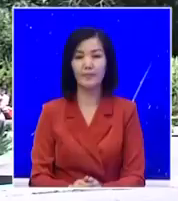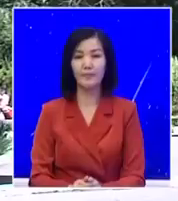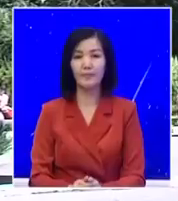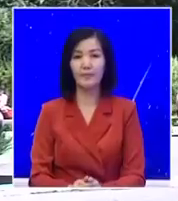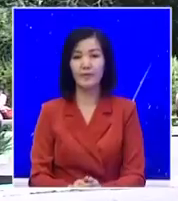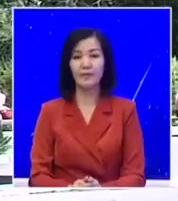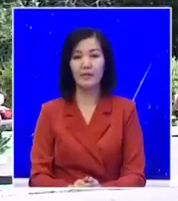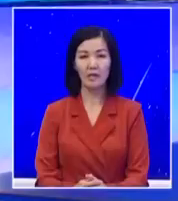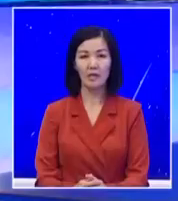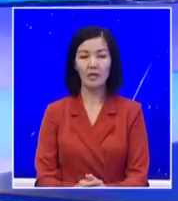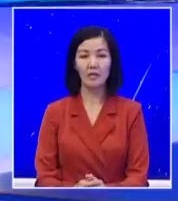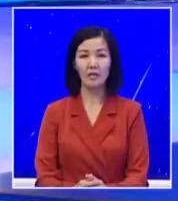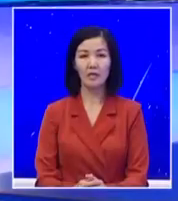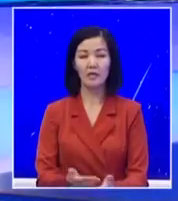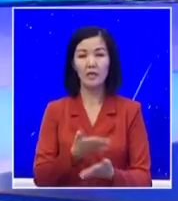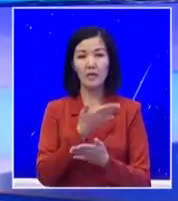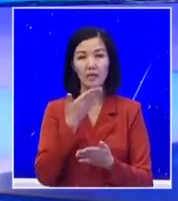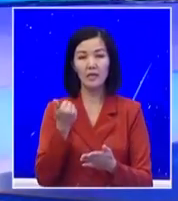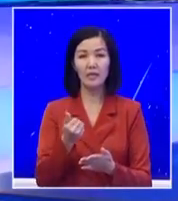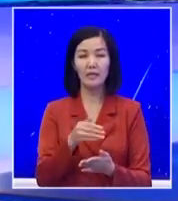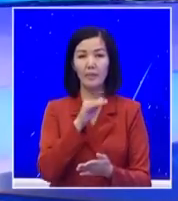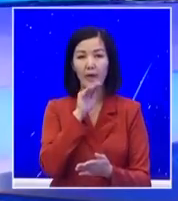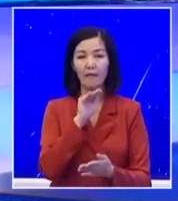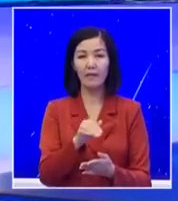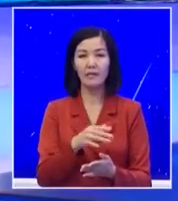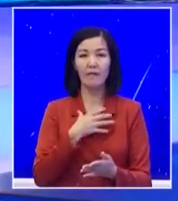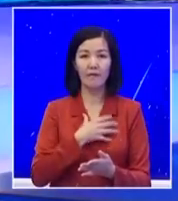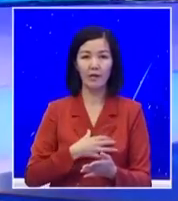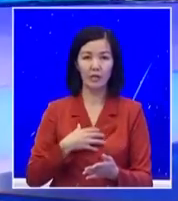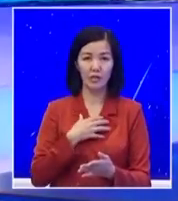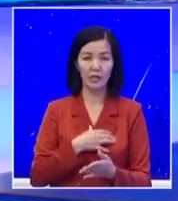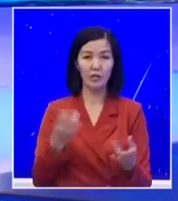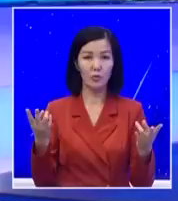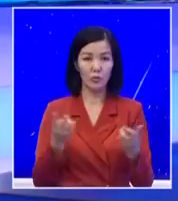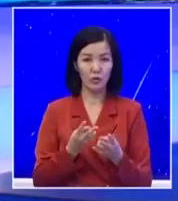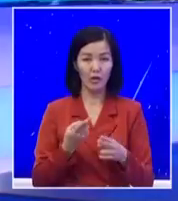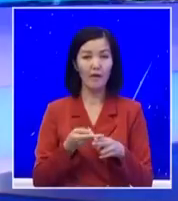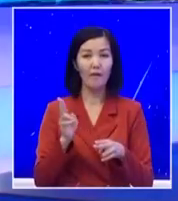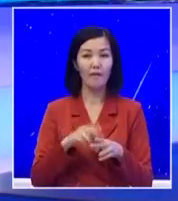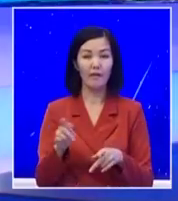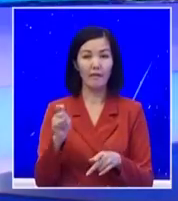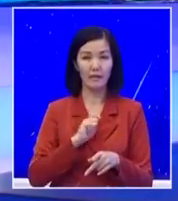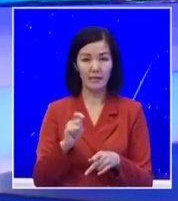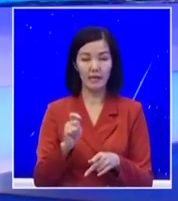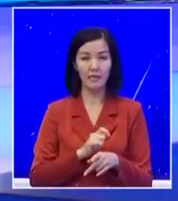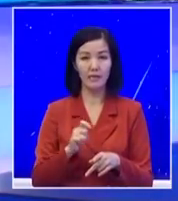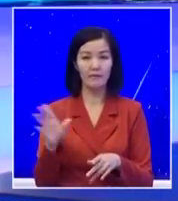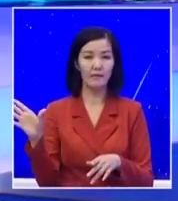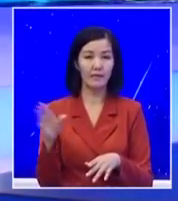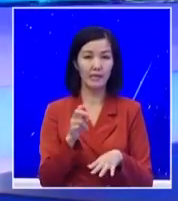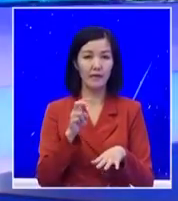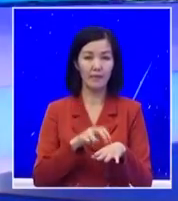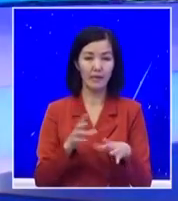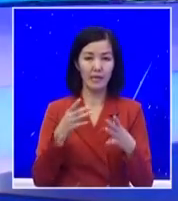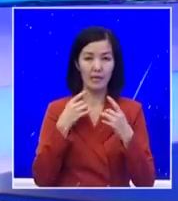телеканал ЖТСУ. Нет профессии важнее, нет профессии нужнее. В это воскресенье люди в белых халатах